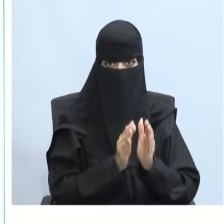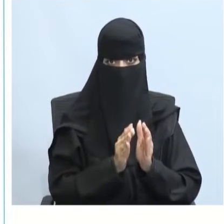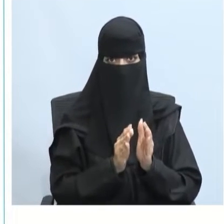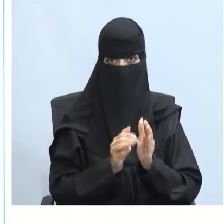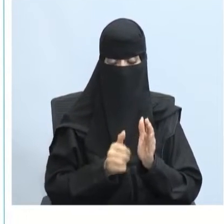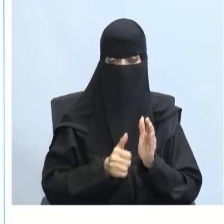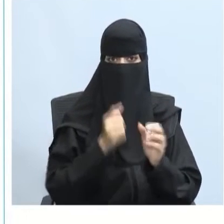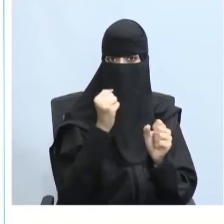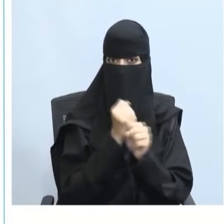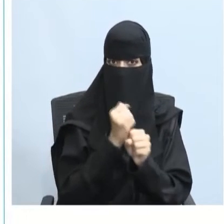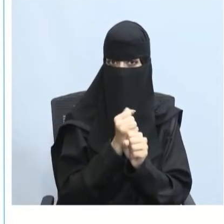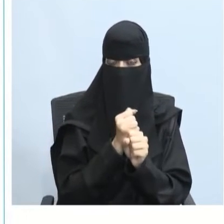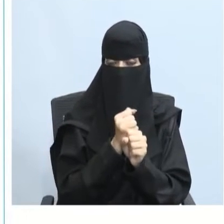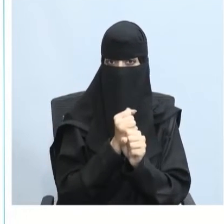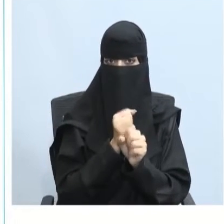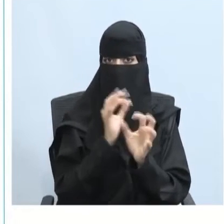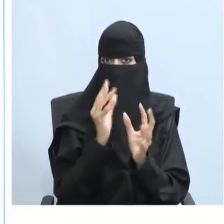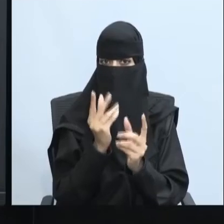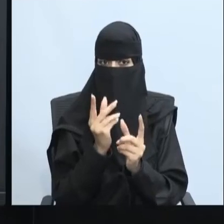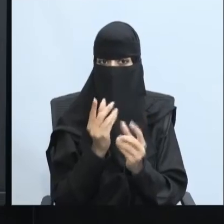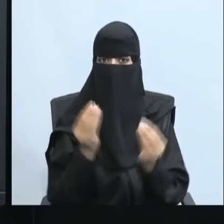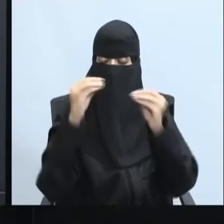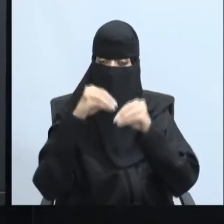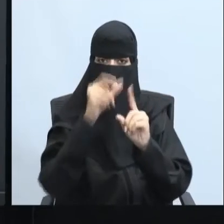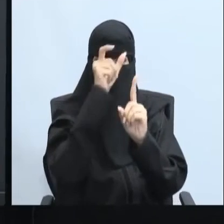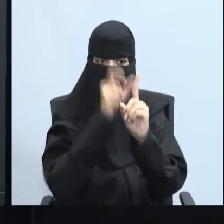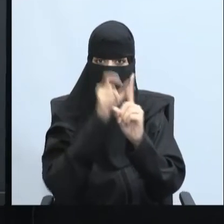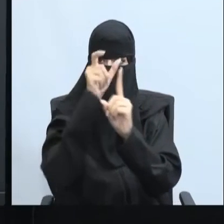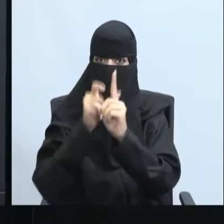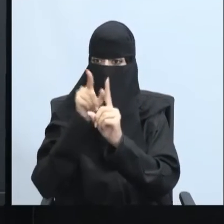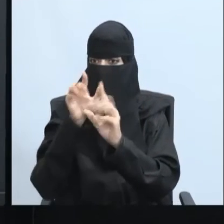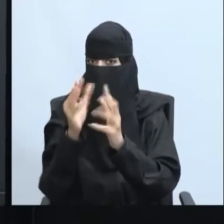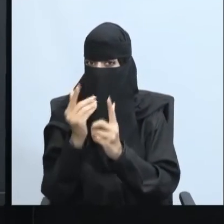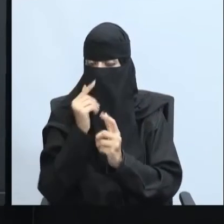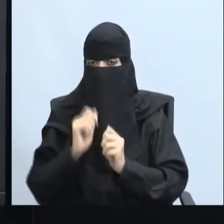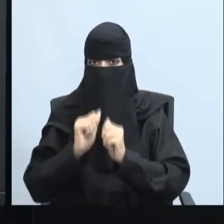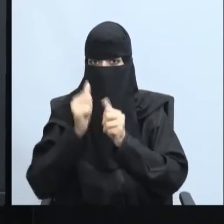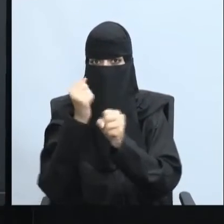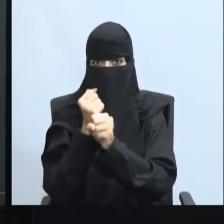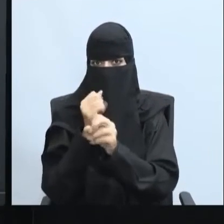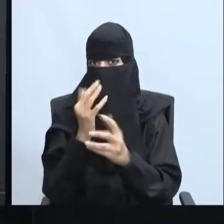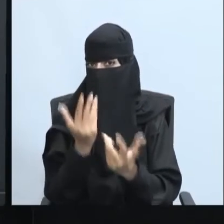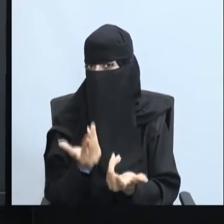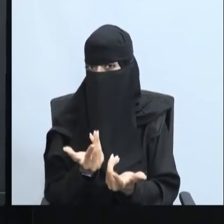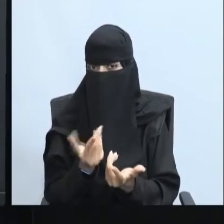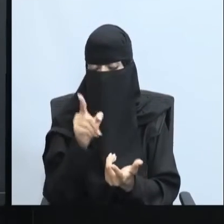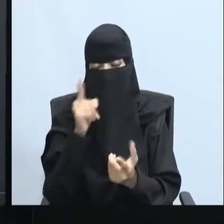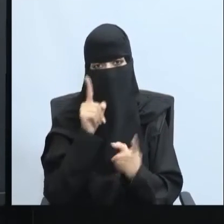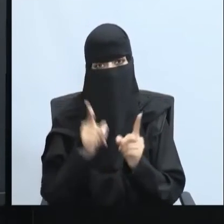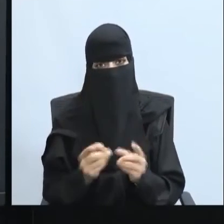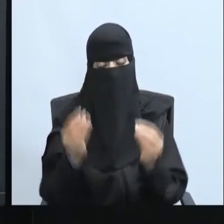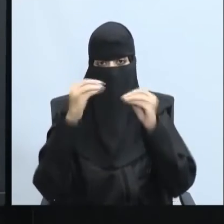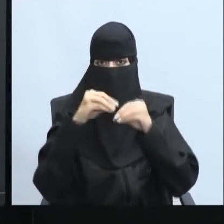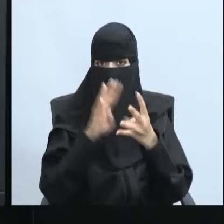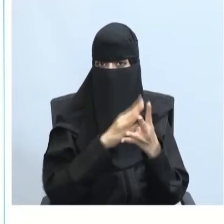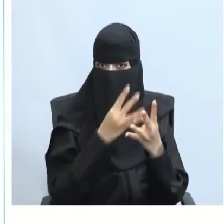الادوار من الاشخاص الذين يتولوا هذه الادوار من الموظفين الذين يتولوا هذه